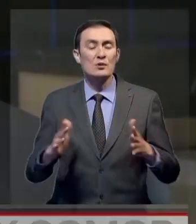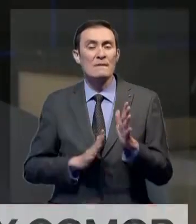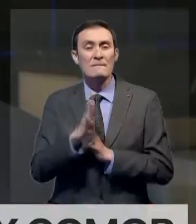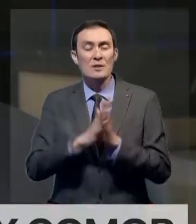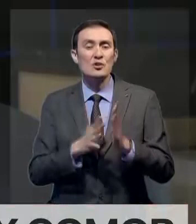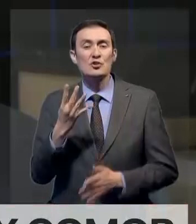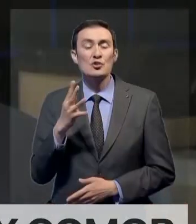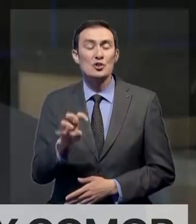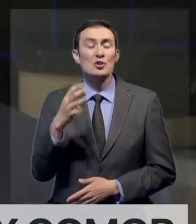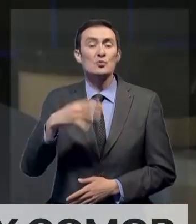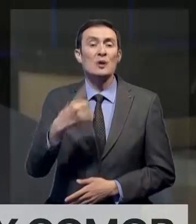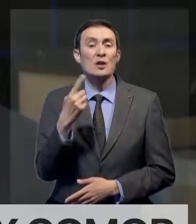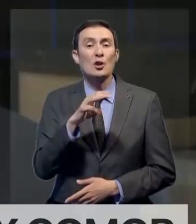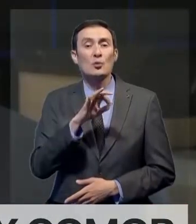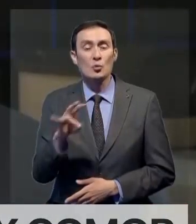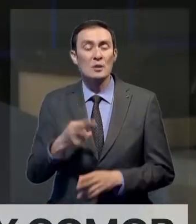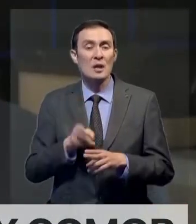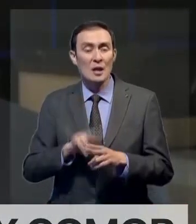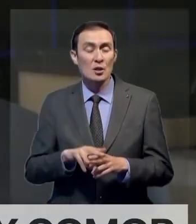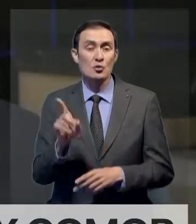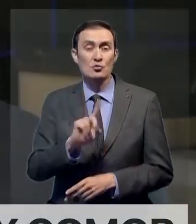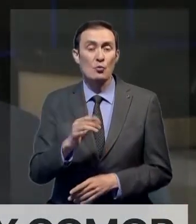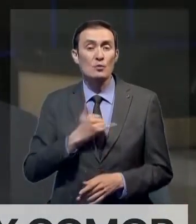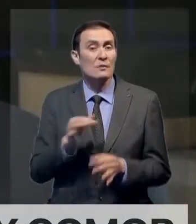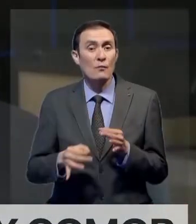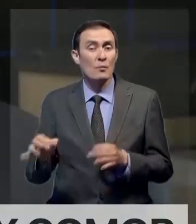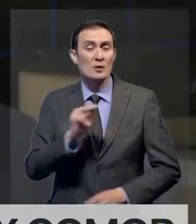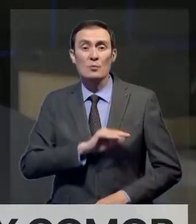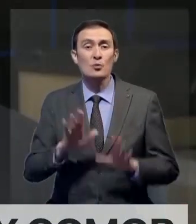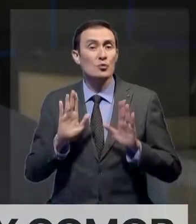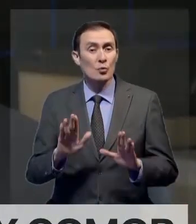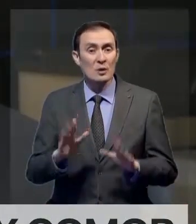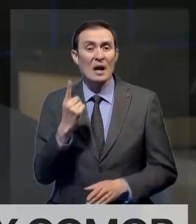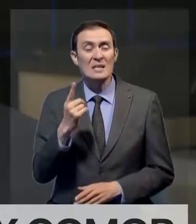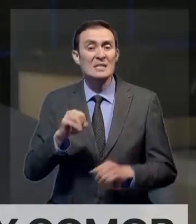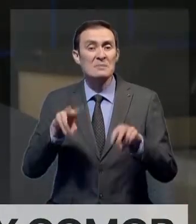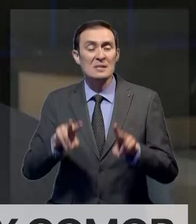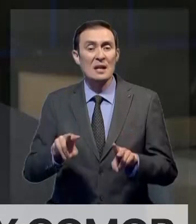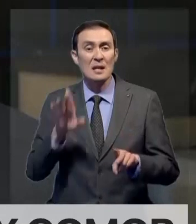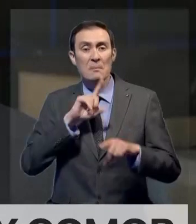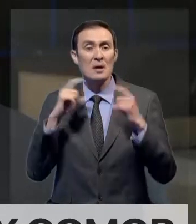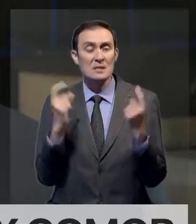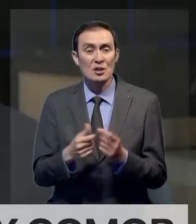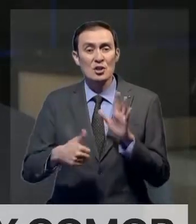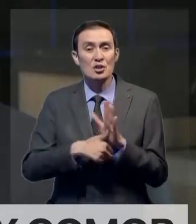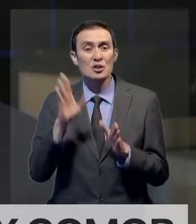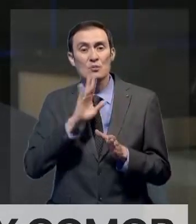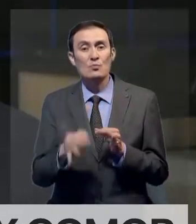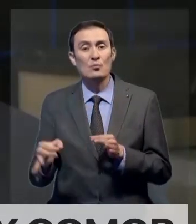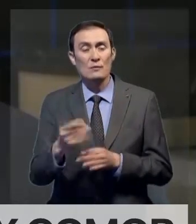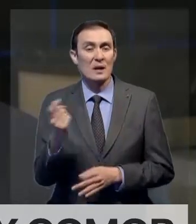выращено 441 тонна. И это при том, что в регионе функционировали всего один специальный бассейн, 6 прудовых